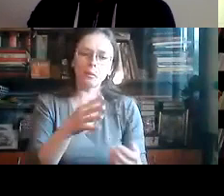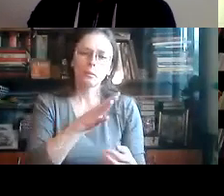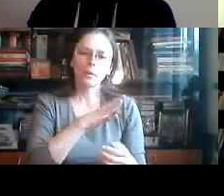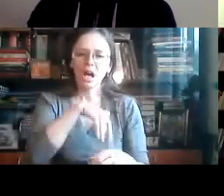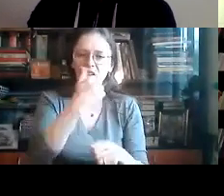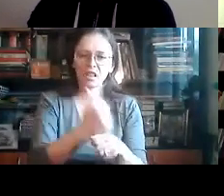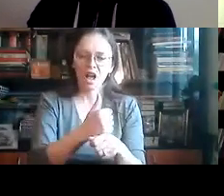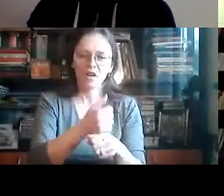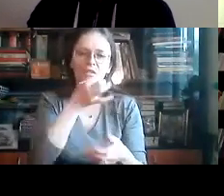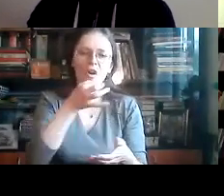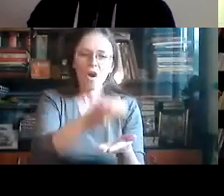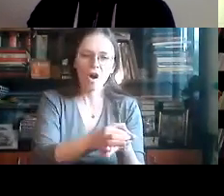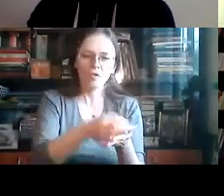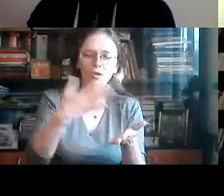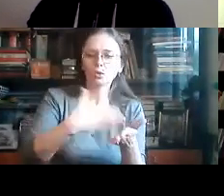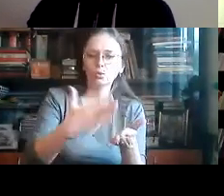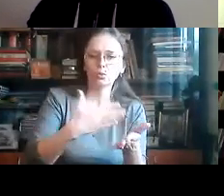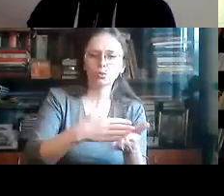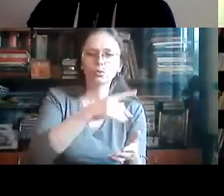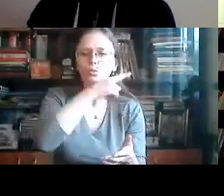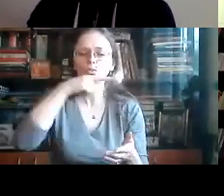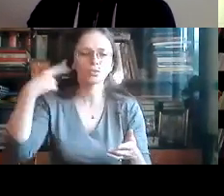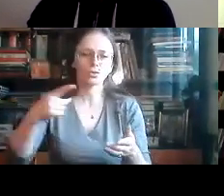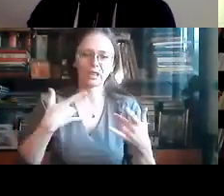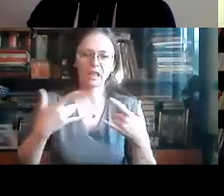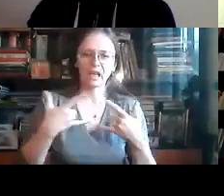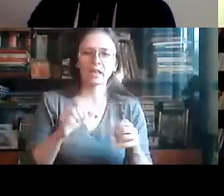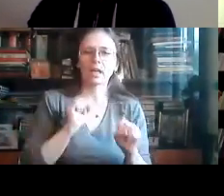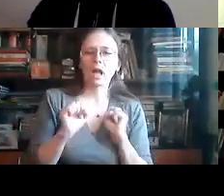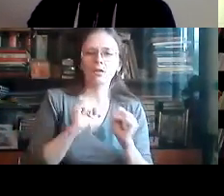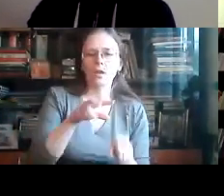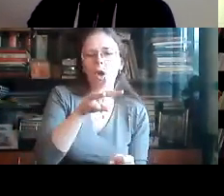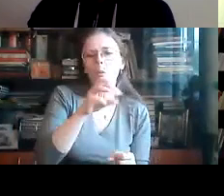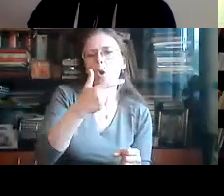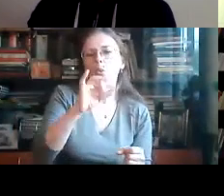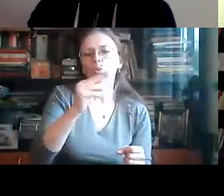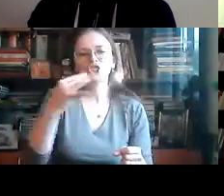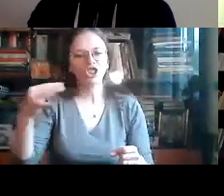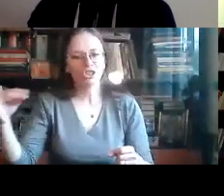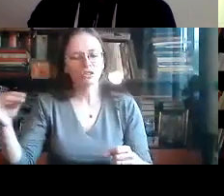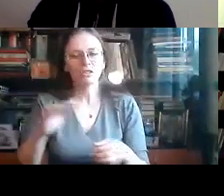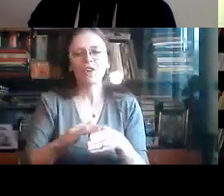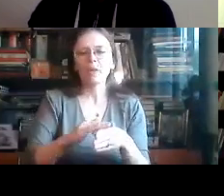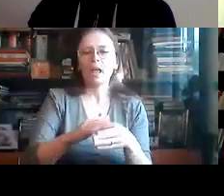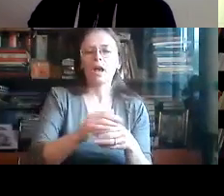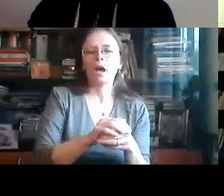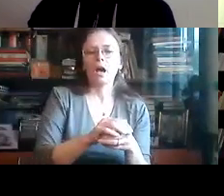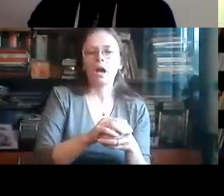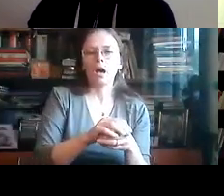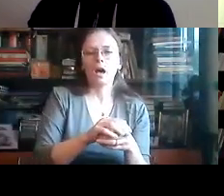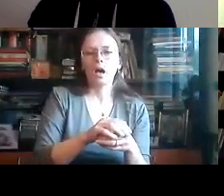режиссера Андрея Могучего, которые как-то так очень так прискорбно звучали